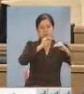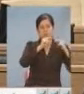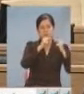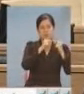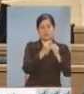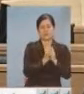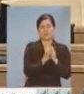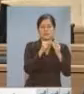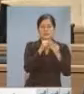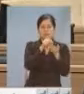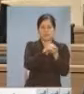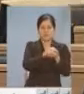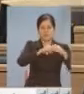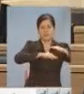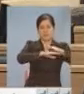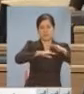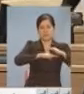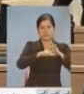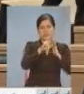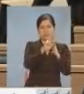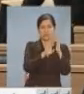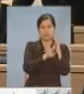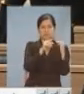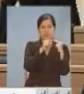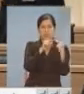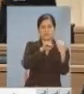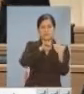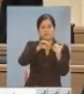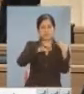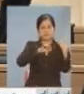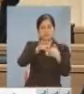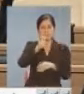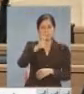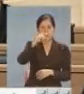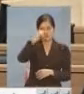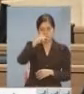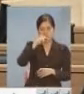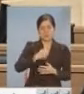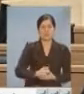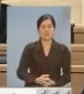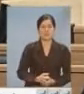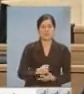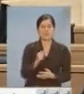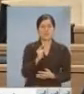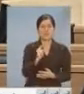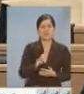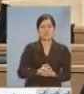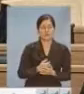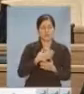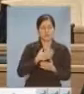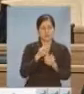พื้นฐานด้านคมนาคมขนส่งประเทศไทยฟังดูแล้วก็คล้ายต